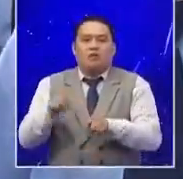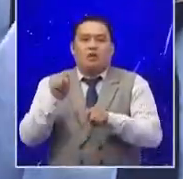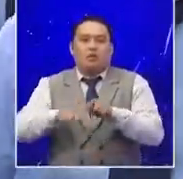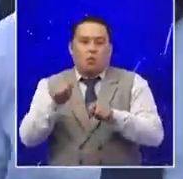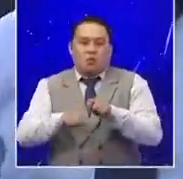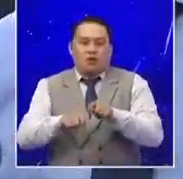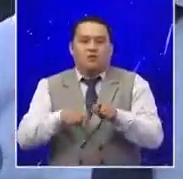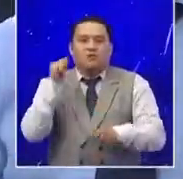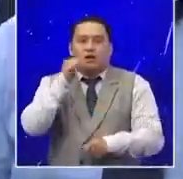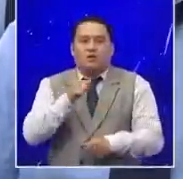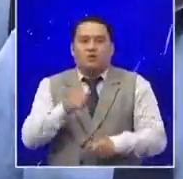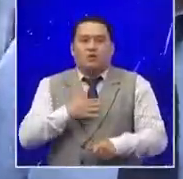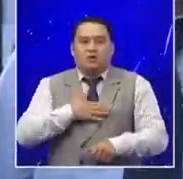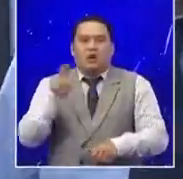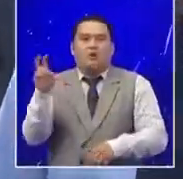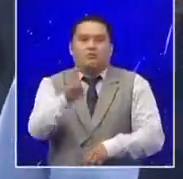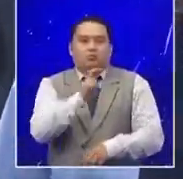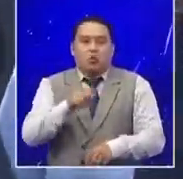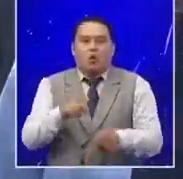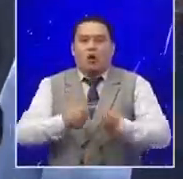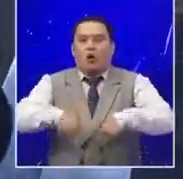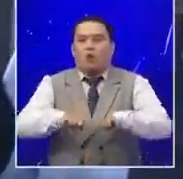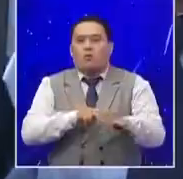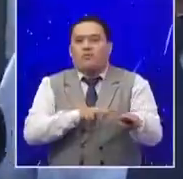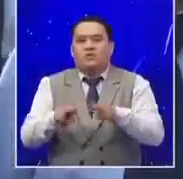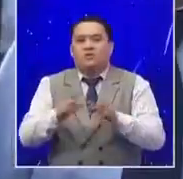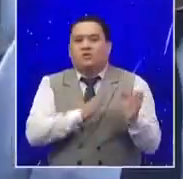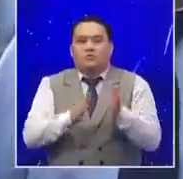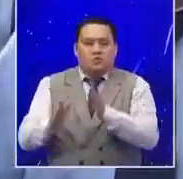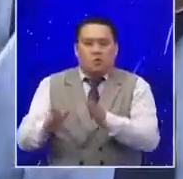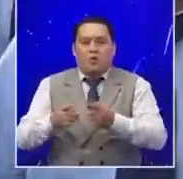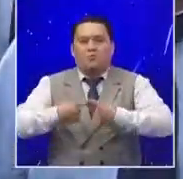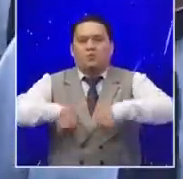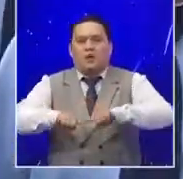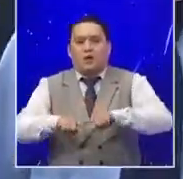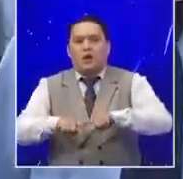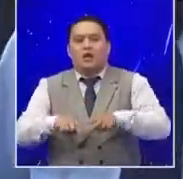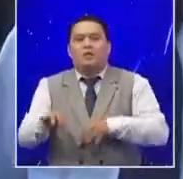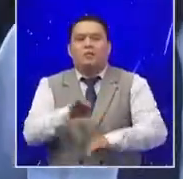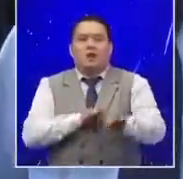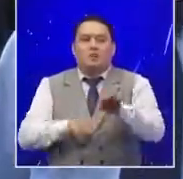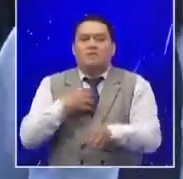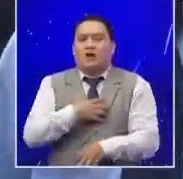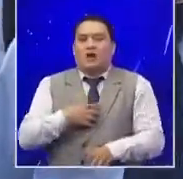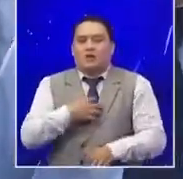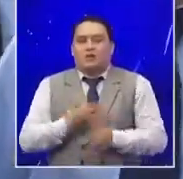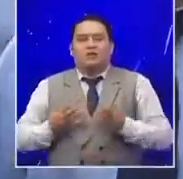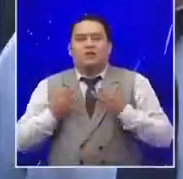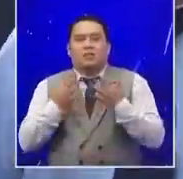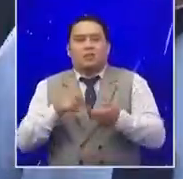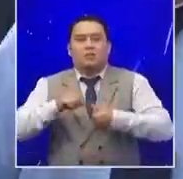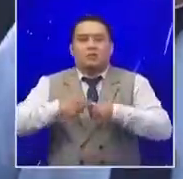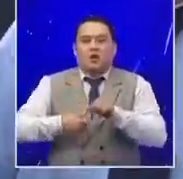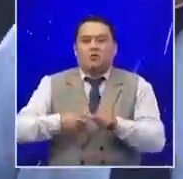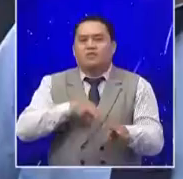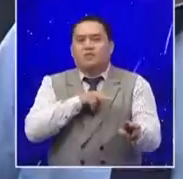работ. Завтра мы еще сделаем обход. Контроль будет вестись на систематической основе. Этот проект очень важен и требует